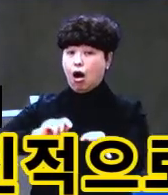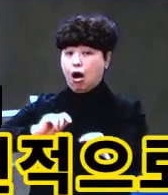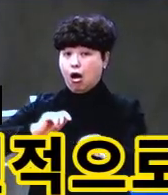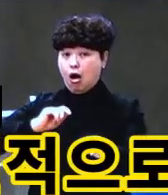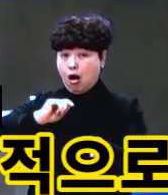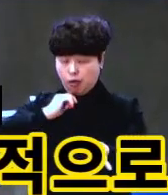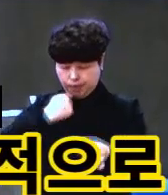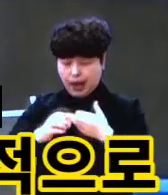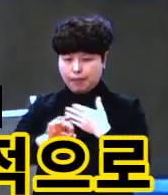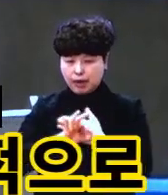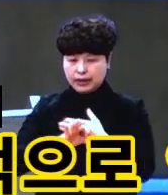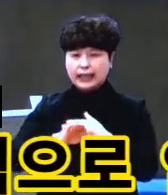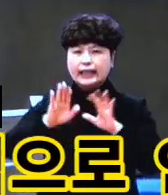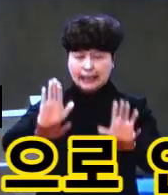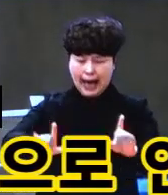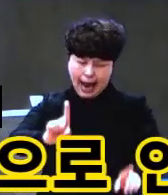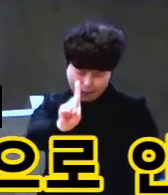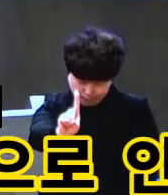한 번에